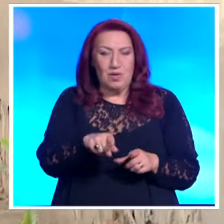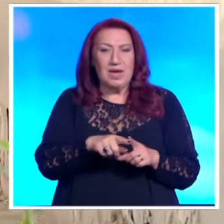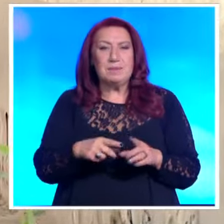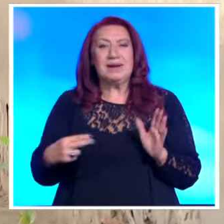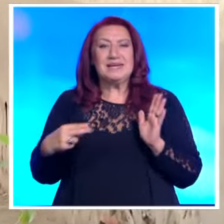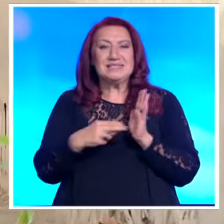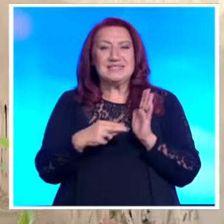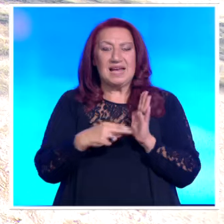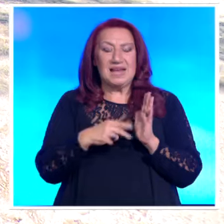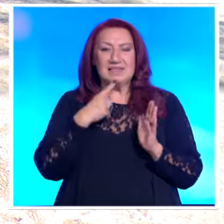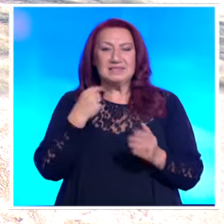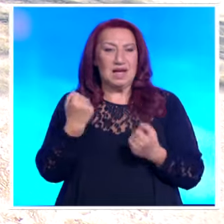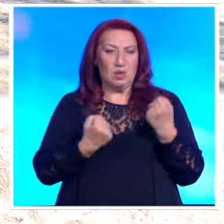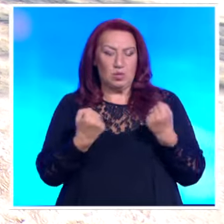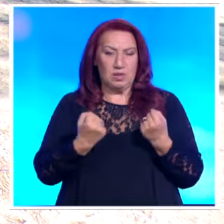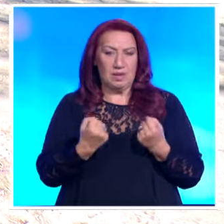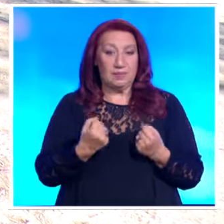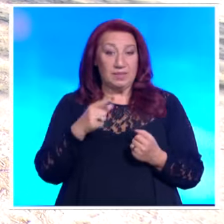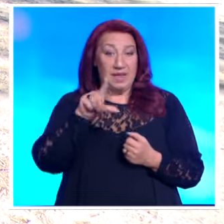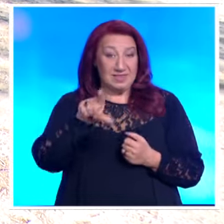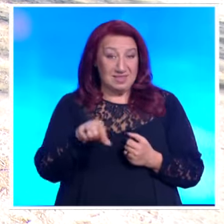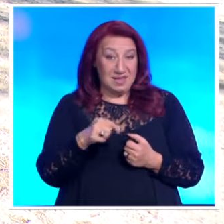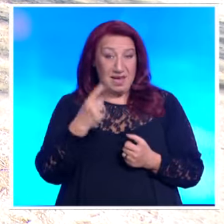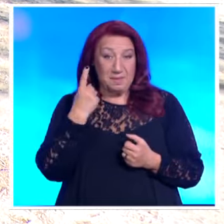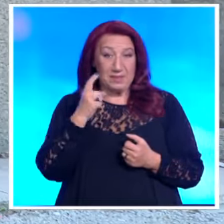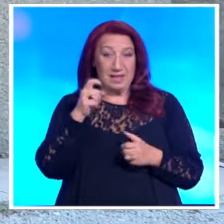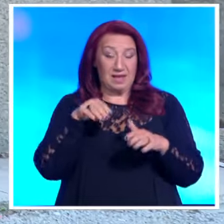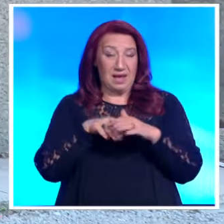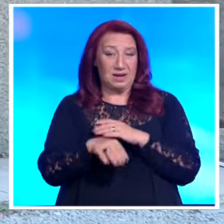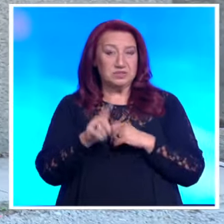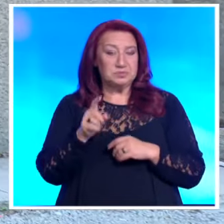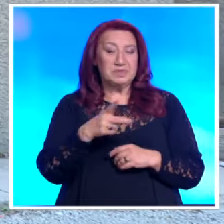А наемите на добър гараж могат да достигнат и 200 евро, което ги прави добра